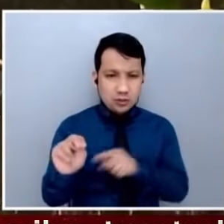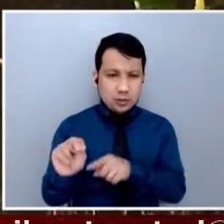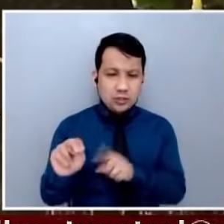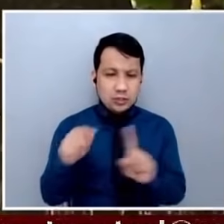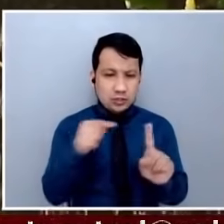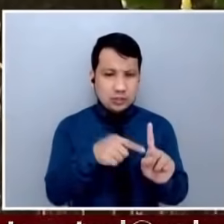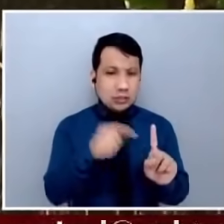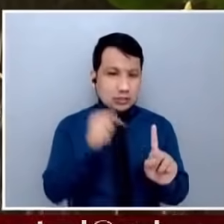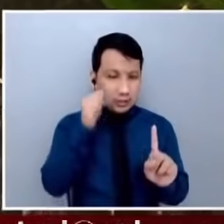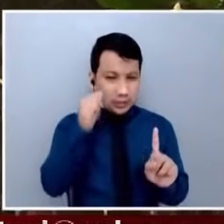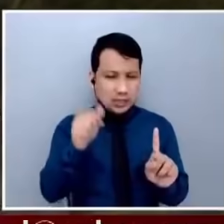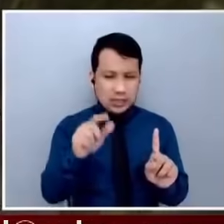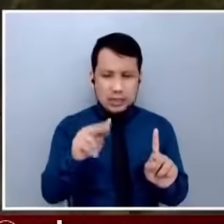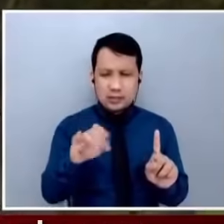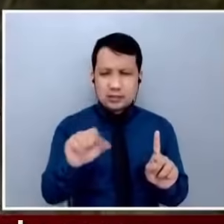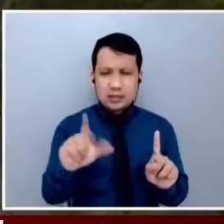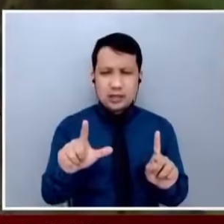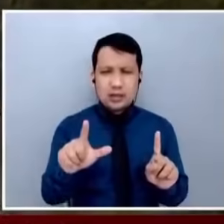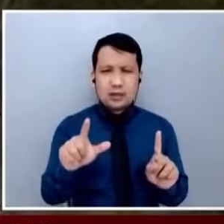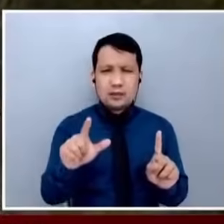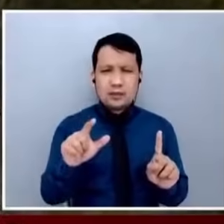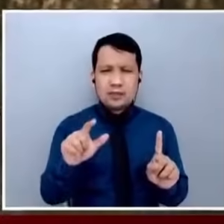Malaki ang tulong po sa amin ng